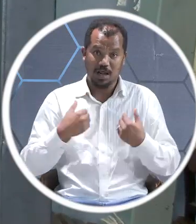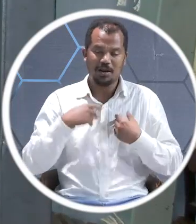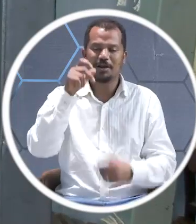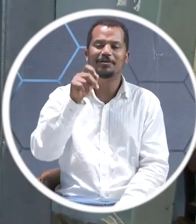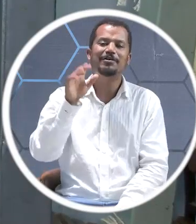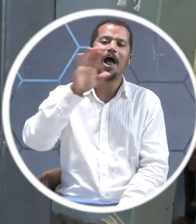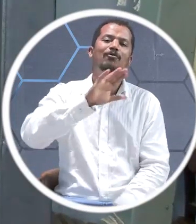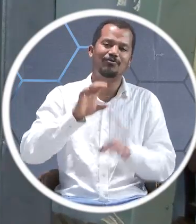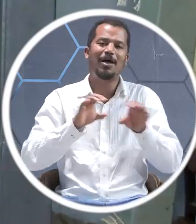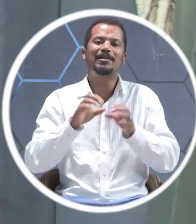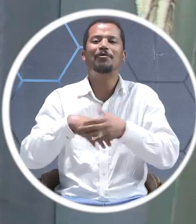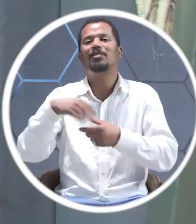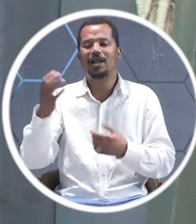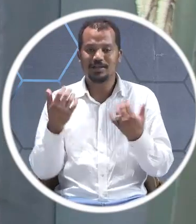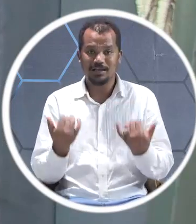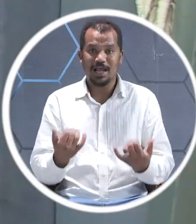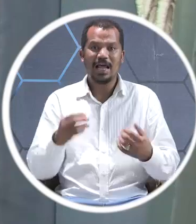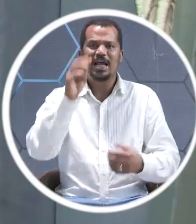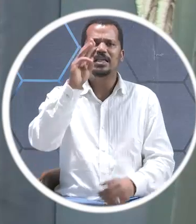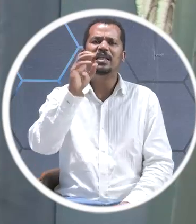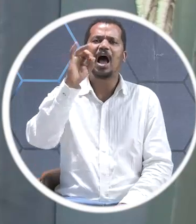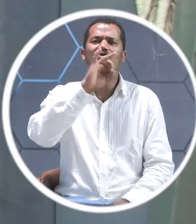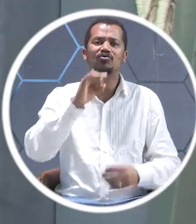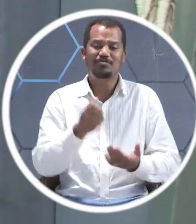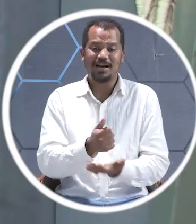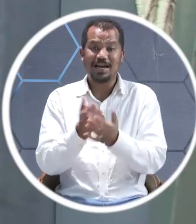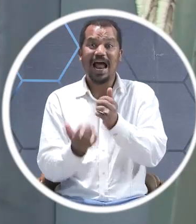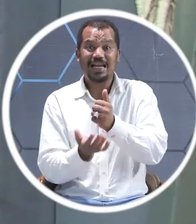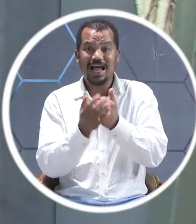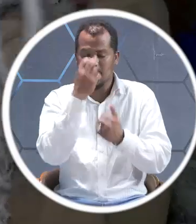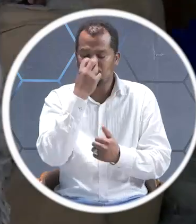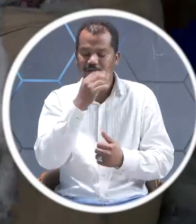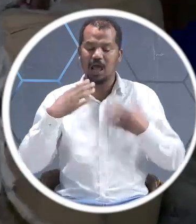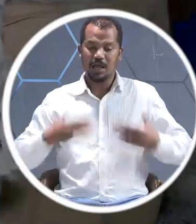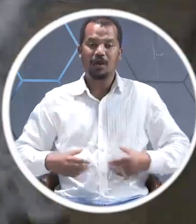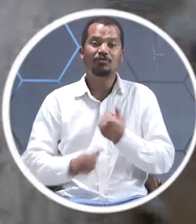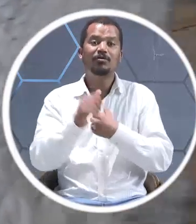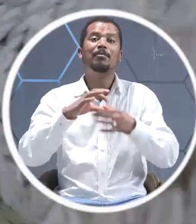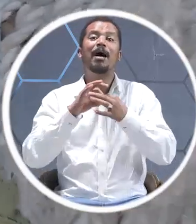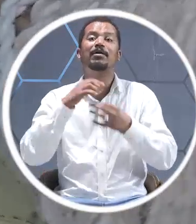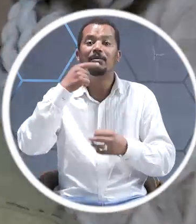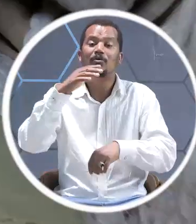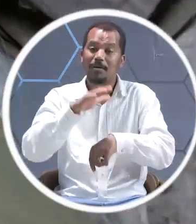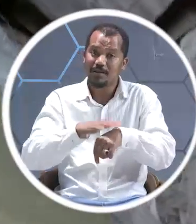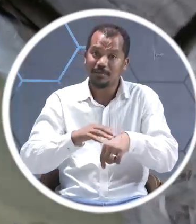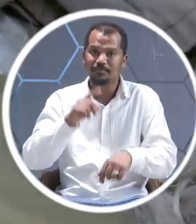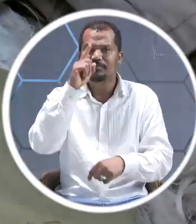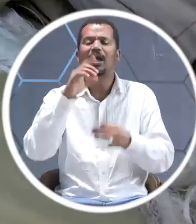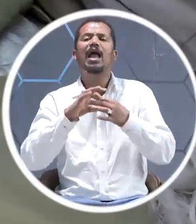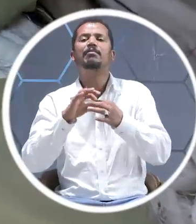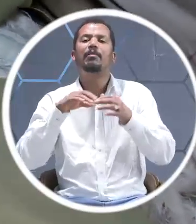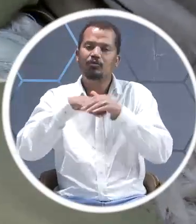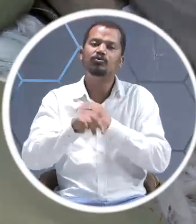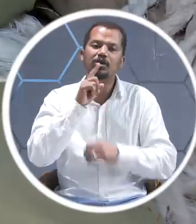ነው። እንግዲህ ዳጉ ለማድረግ ወጥተናል። ዛሬ ሳሉ መረዳዳት የአይነ ስውራንና የአካል ጉዳተኞች ማህበር ተብሎ በሚጠራው